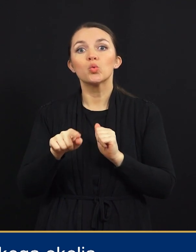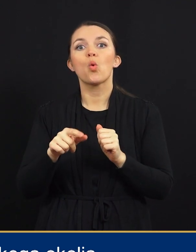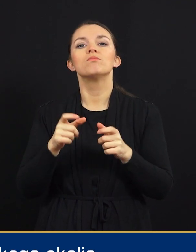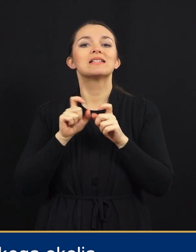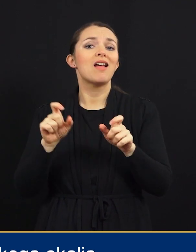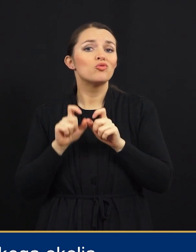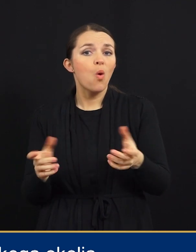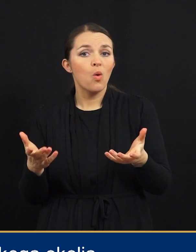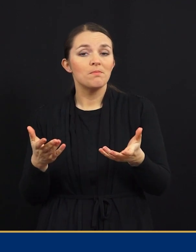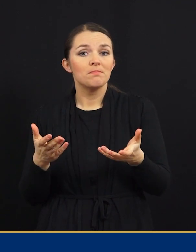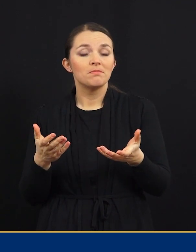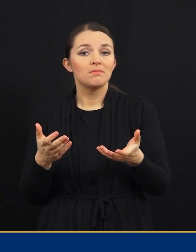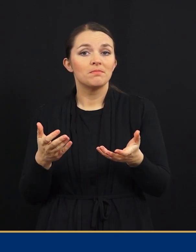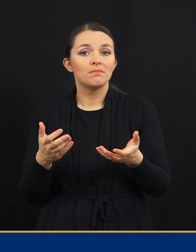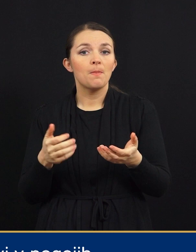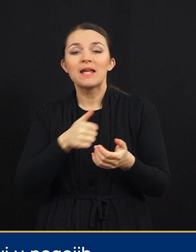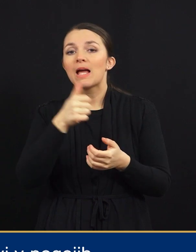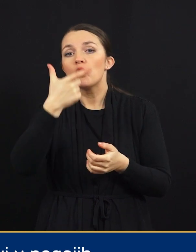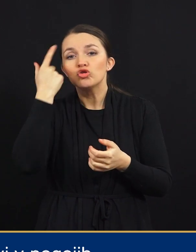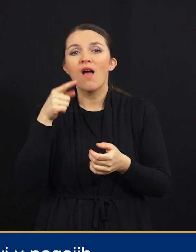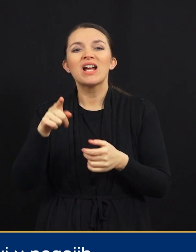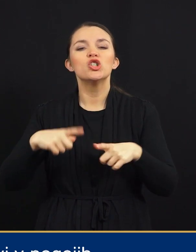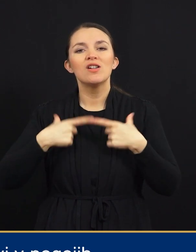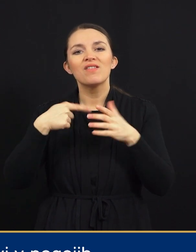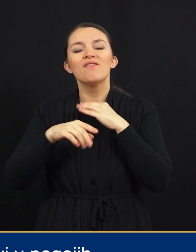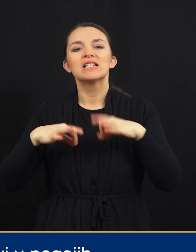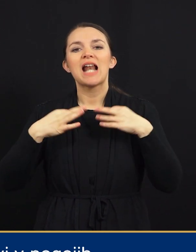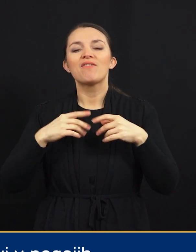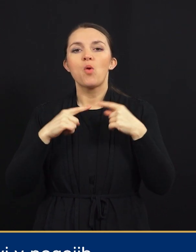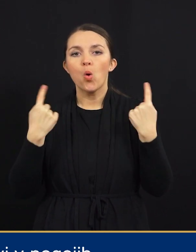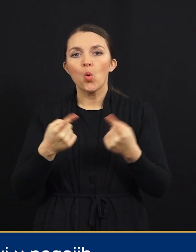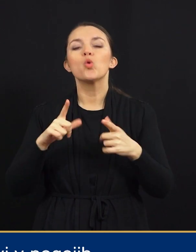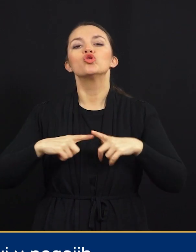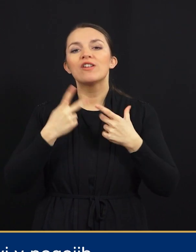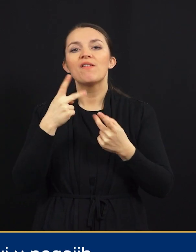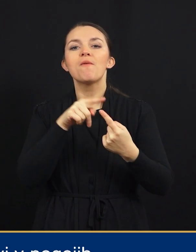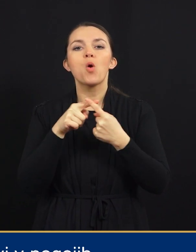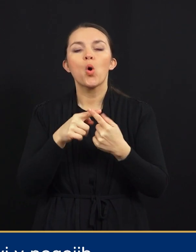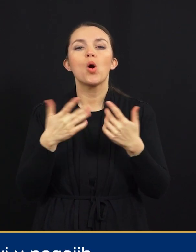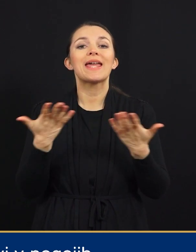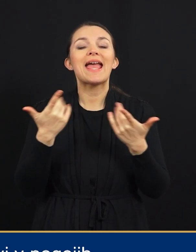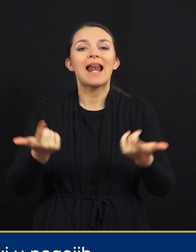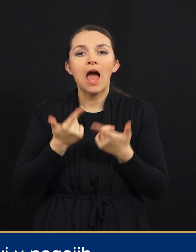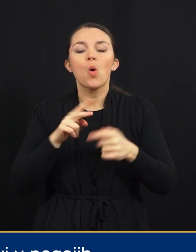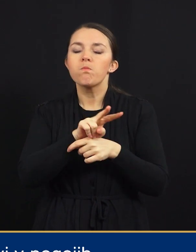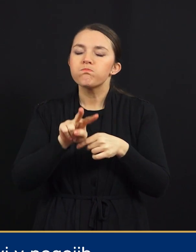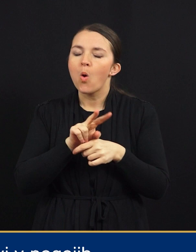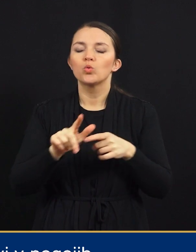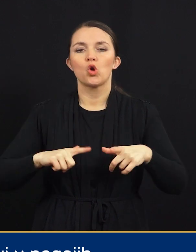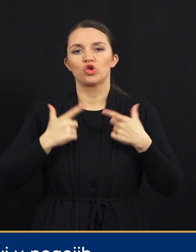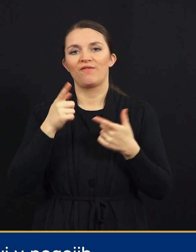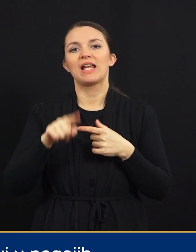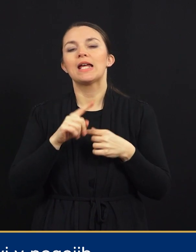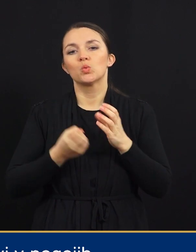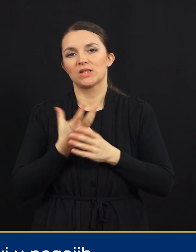z razlogom. Le človek, ki živi v zdravem okolju, živi v pogojih, v katerih lahko polno živi